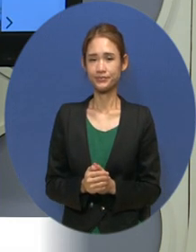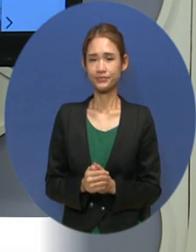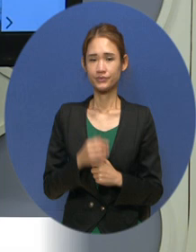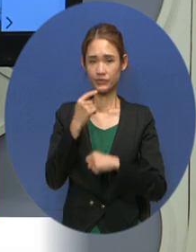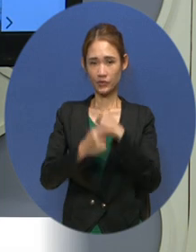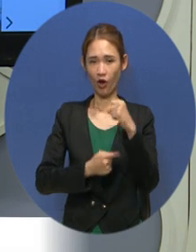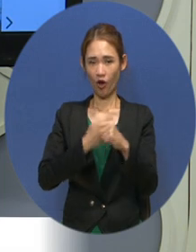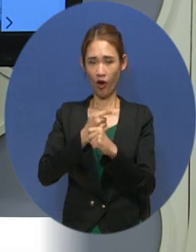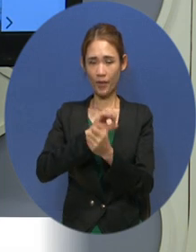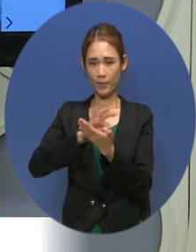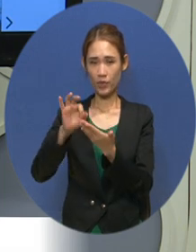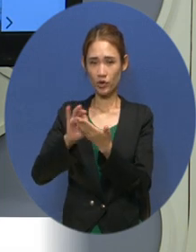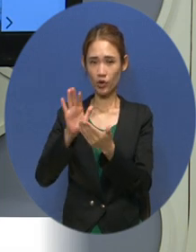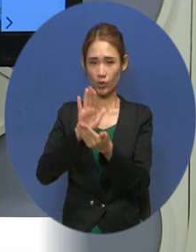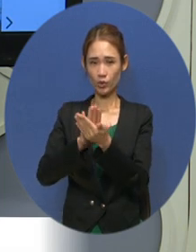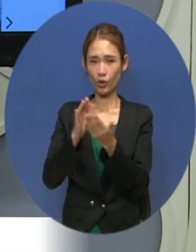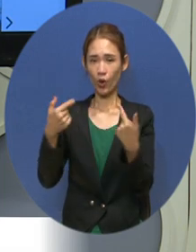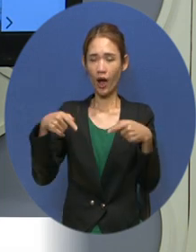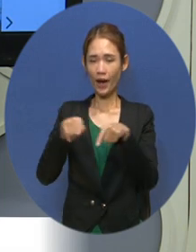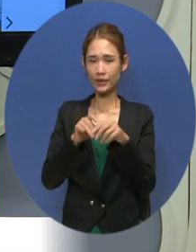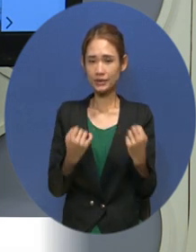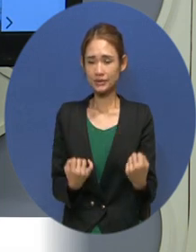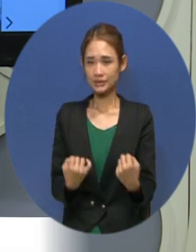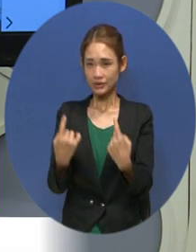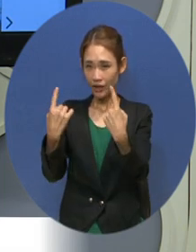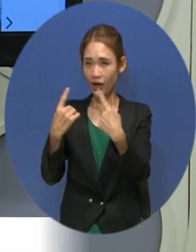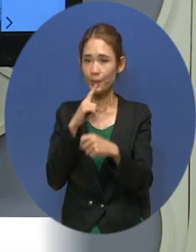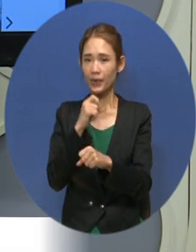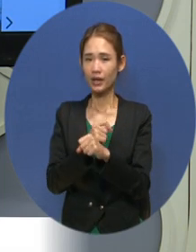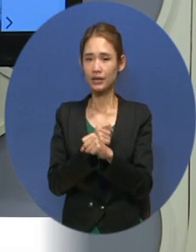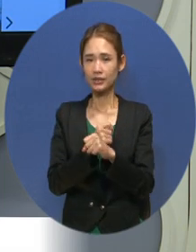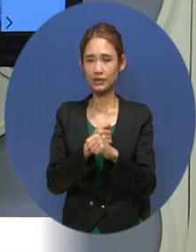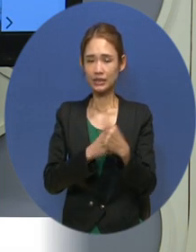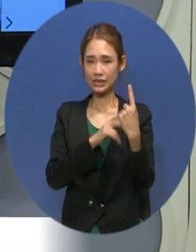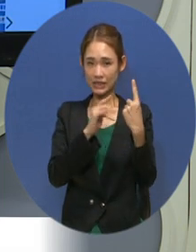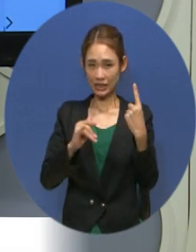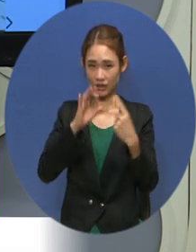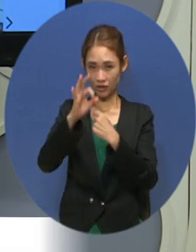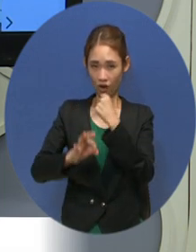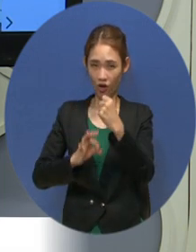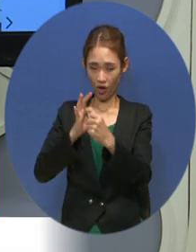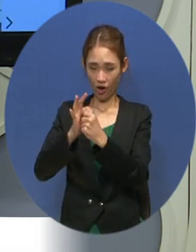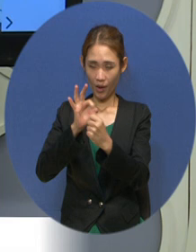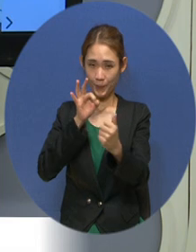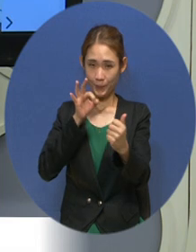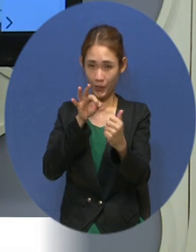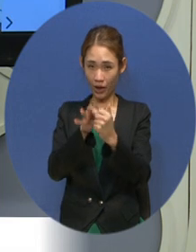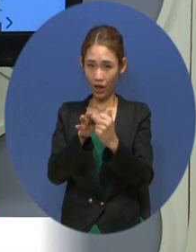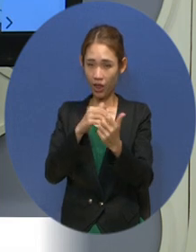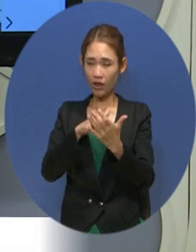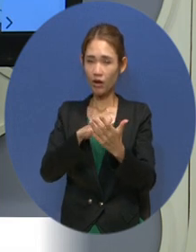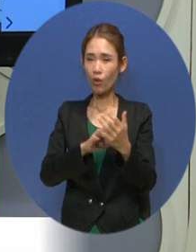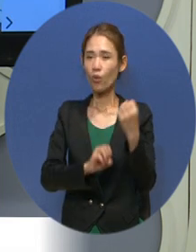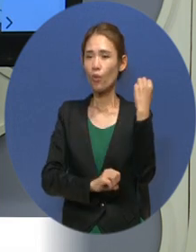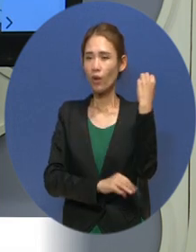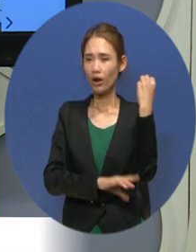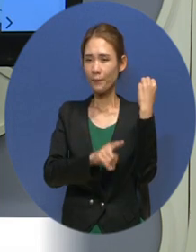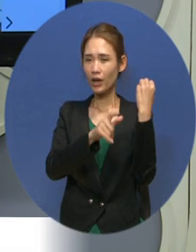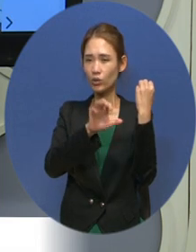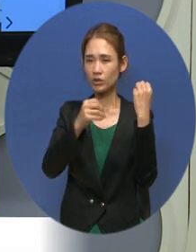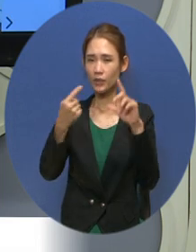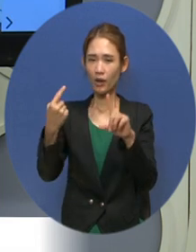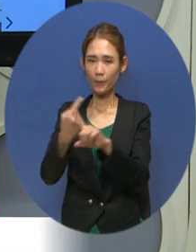연간 비용 지원 한도 도 함께 상영됩니다 1인당 연간 비용 지원 한도를 기존 1,520,000 원 에서